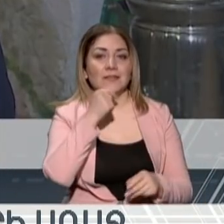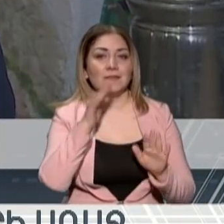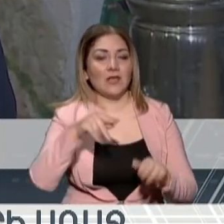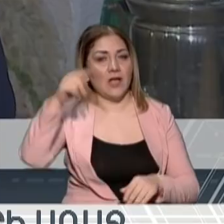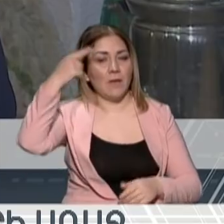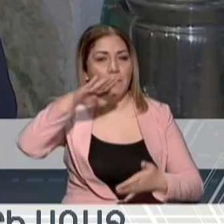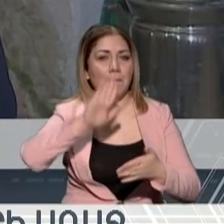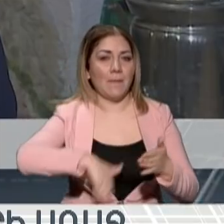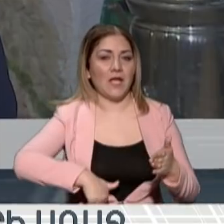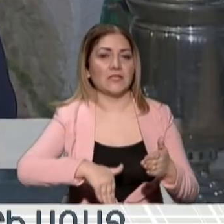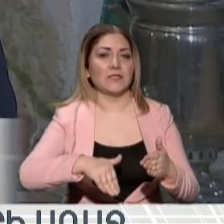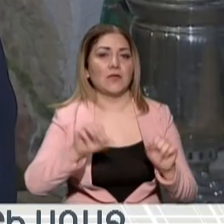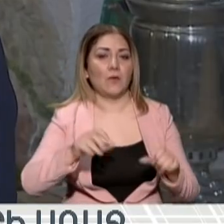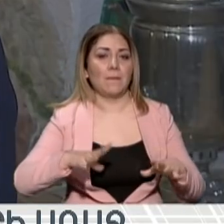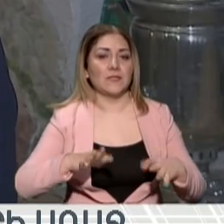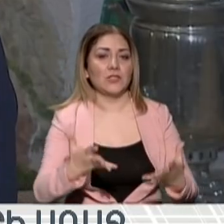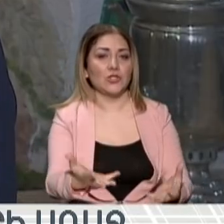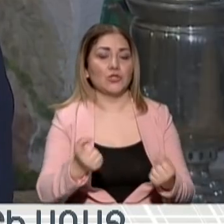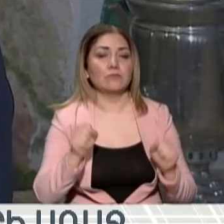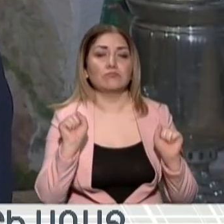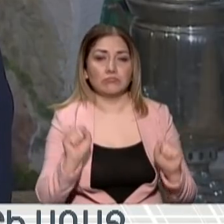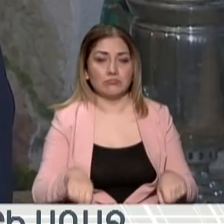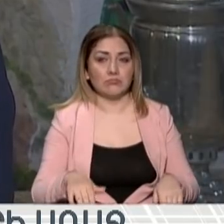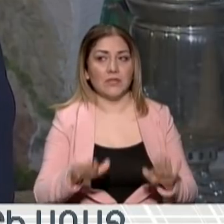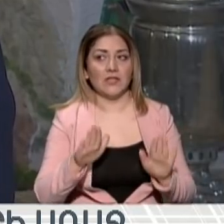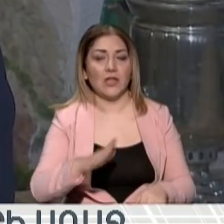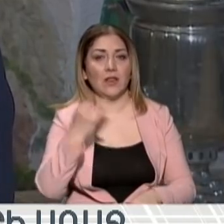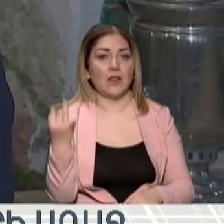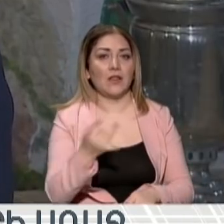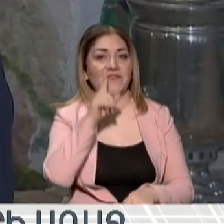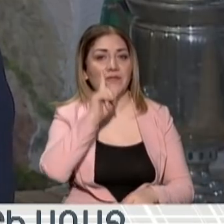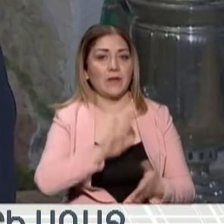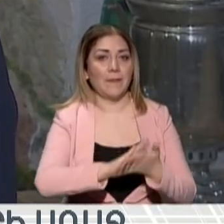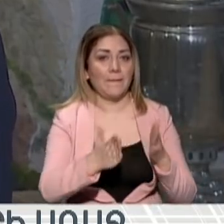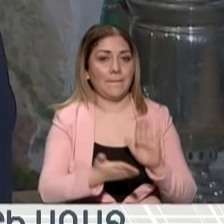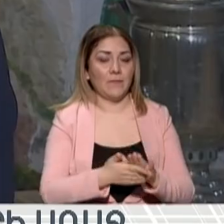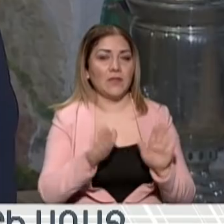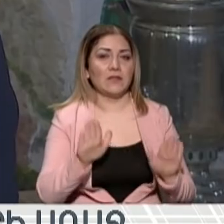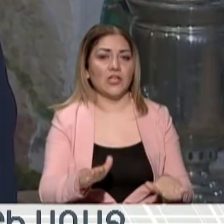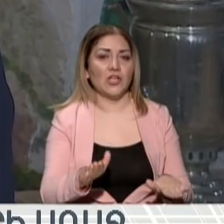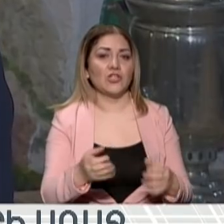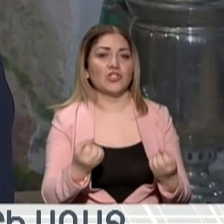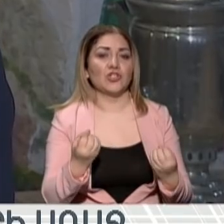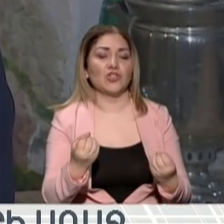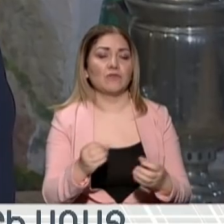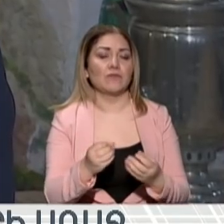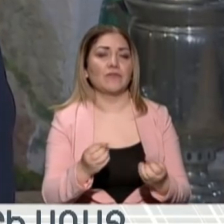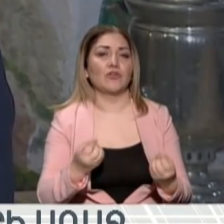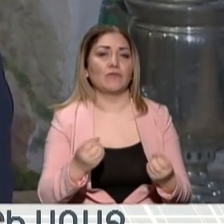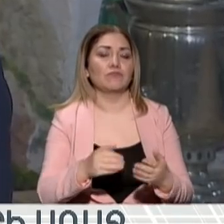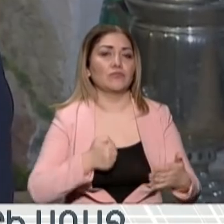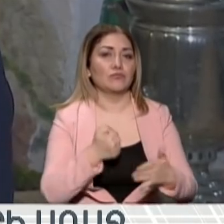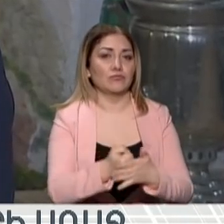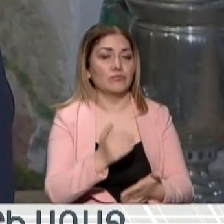գոտին կարող է ընդունել բիզնեսներ շատ-շատ գրավիչ պայմաններով եւ տեղերն էլ սահմանափակ են, այնպես